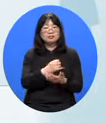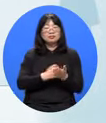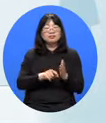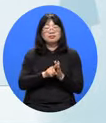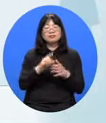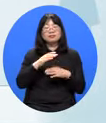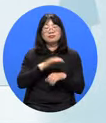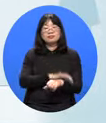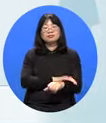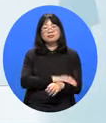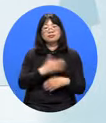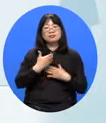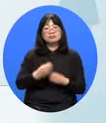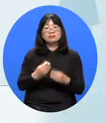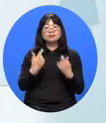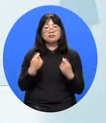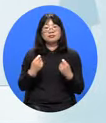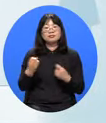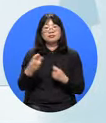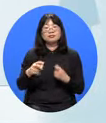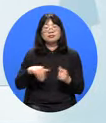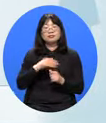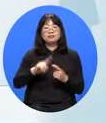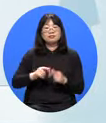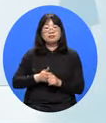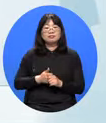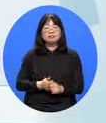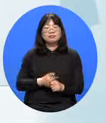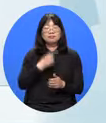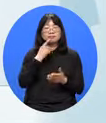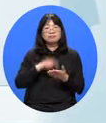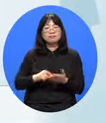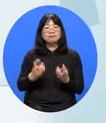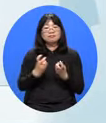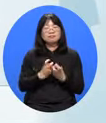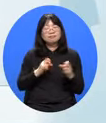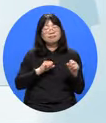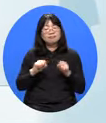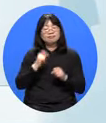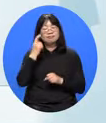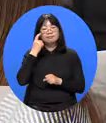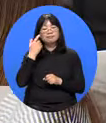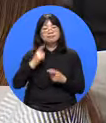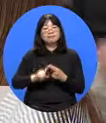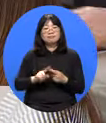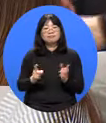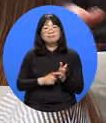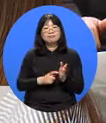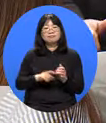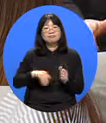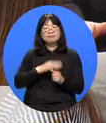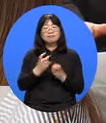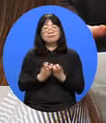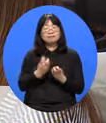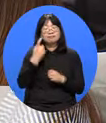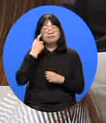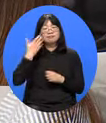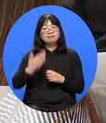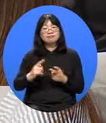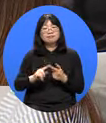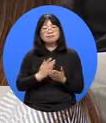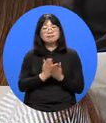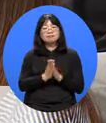안전, 직업 안전 같은 거. 네. 또 이제 상황에 따라서 재난에 어떻게 대응을 할 것인지, 응급 상황에서는 어떻게 할 것인지 이런